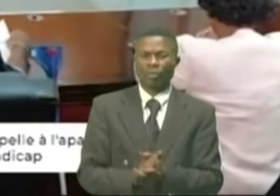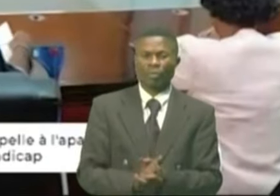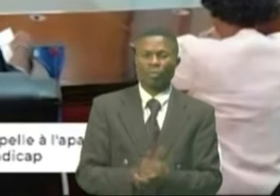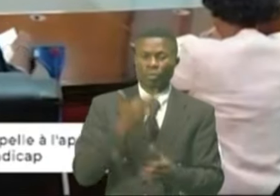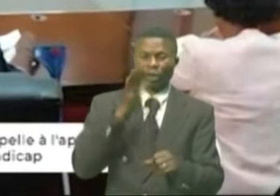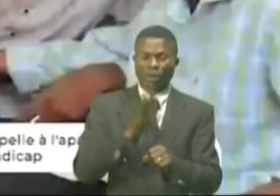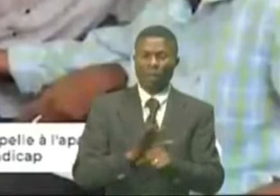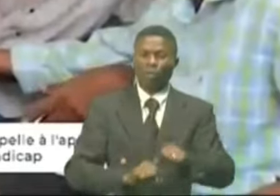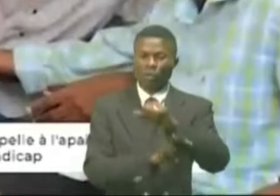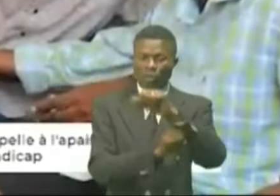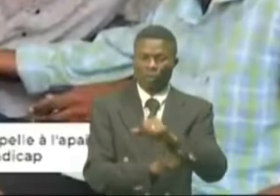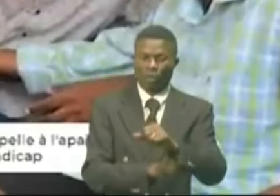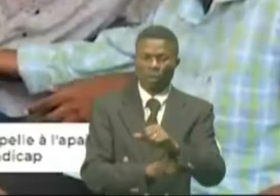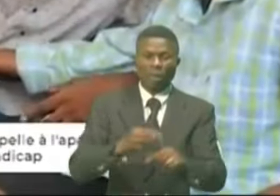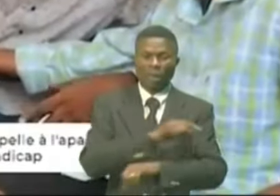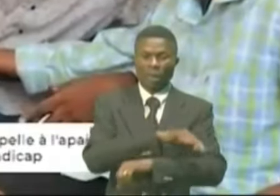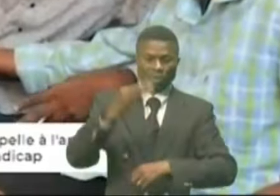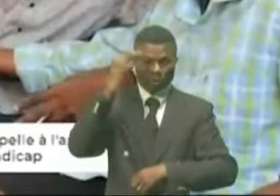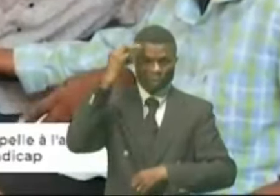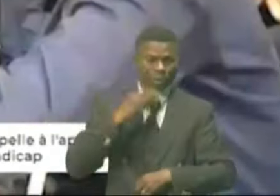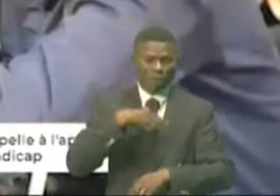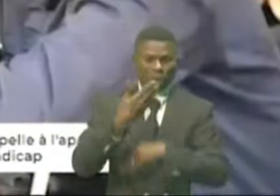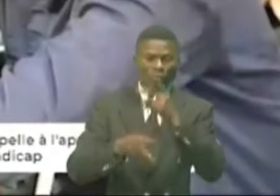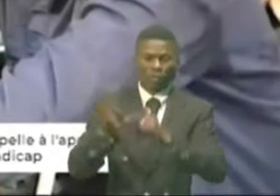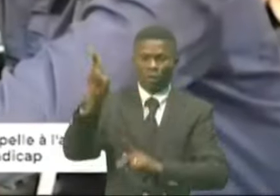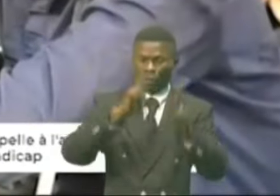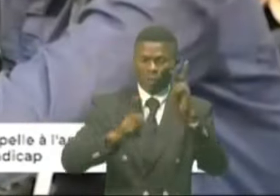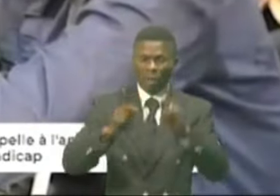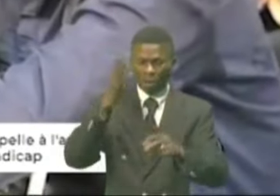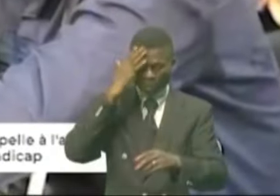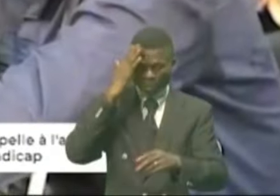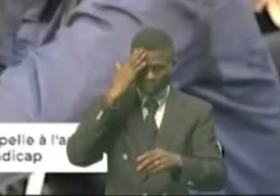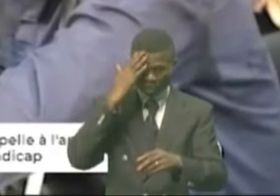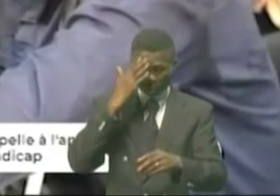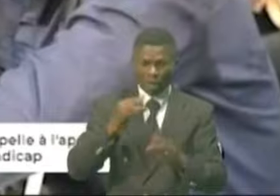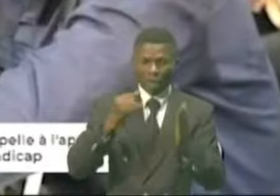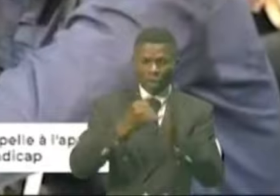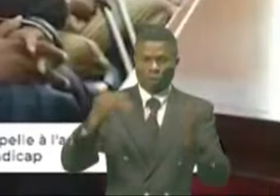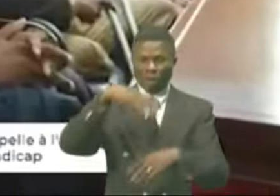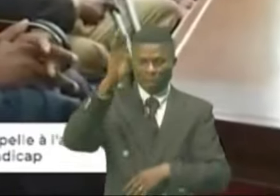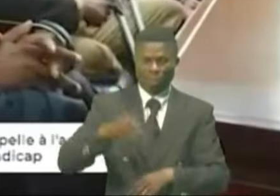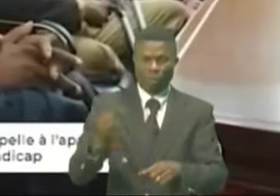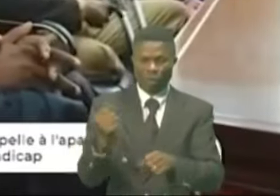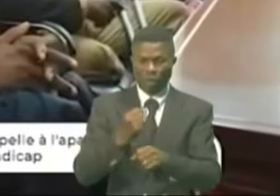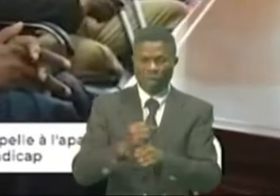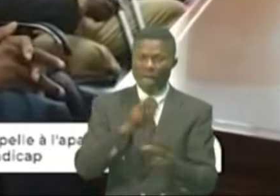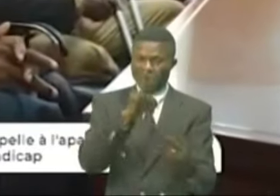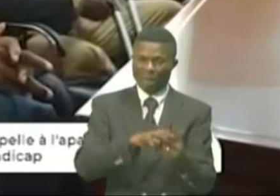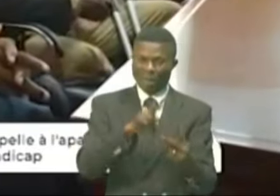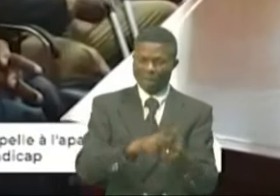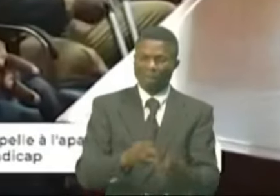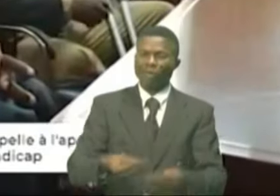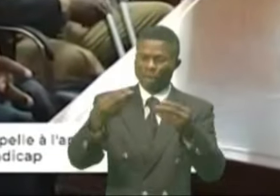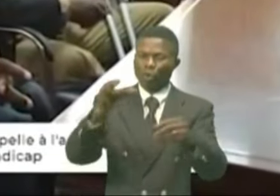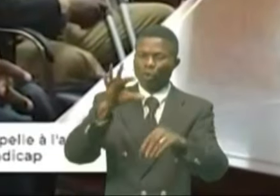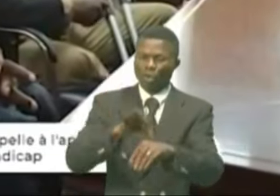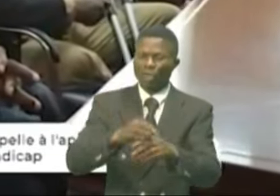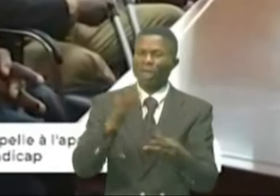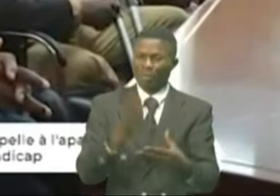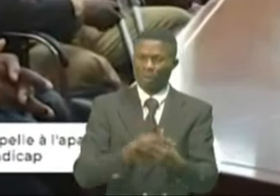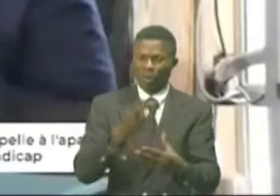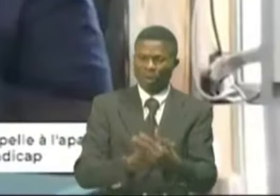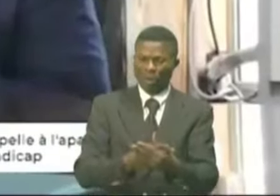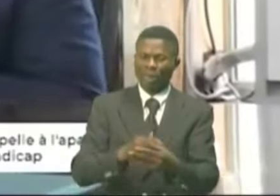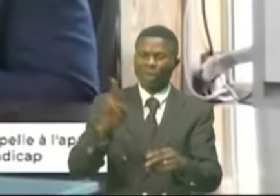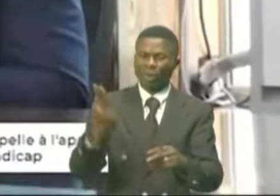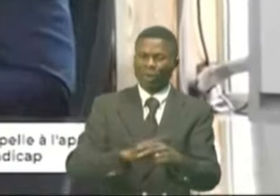son soutien pour que le ministère de la fonction publique tienne compte de 60% d'emplois réservés aux personnes vivant avec handicap dans la mise